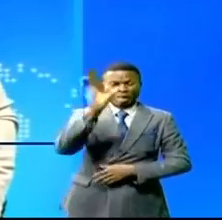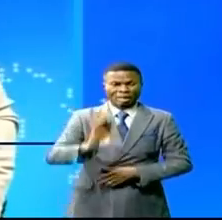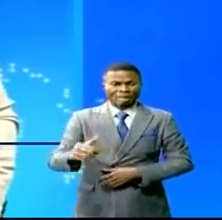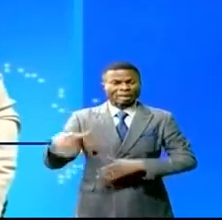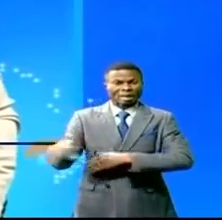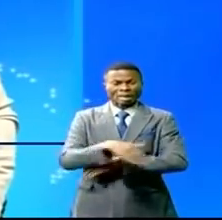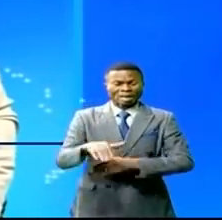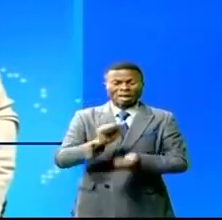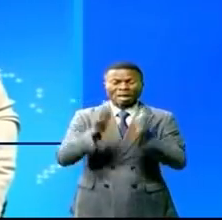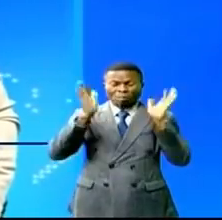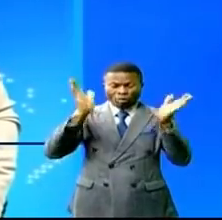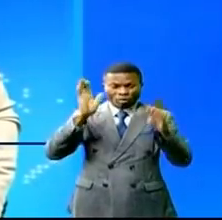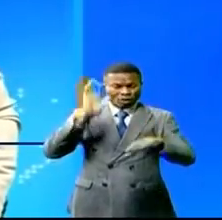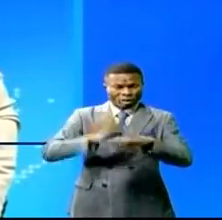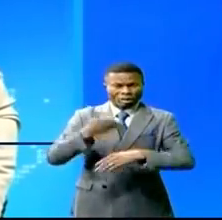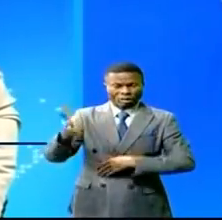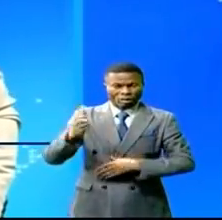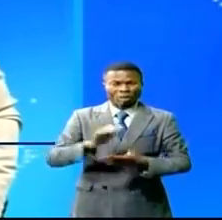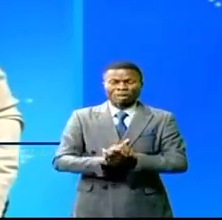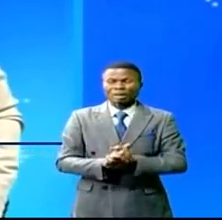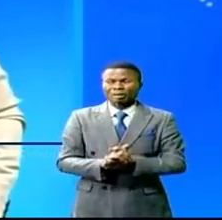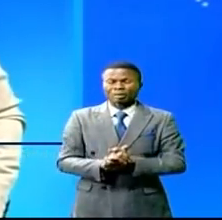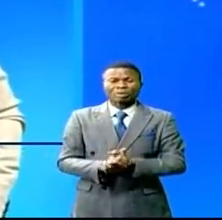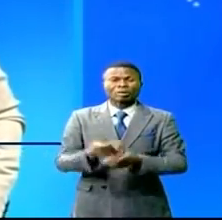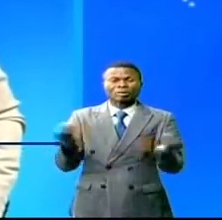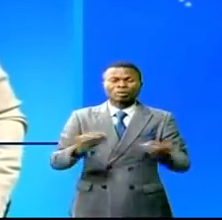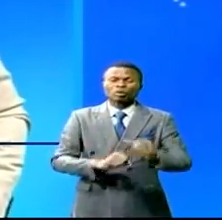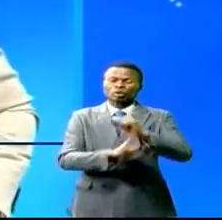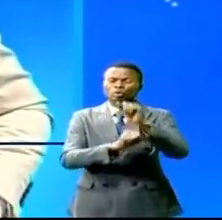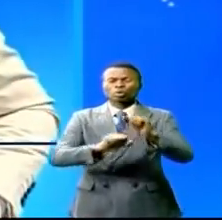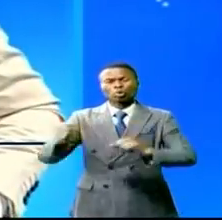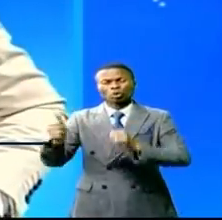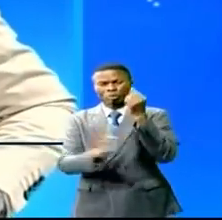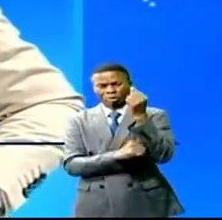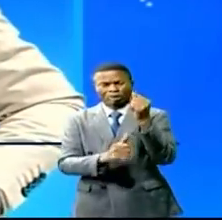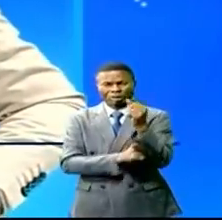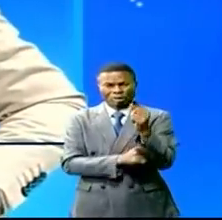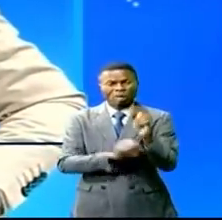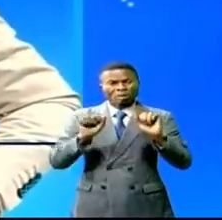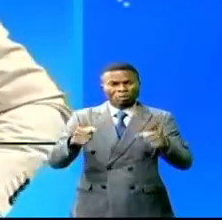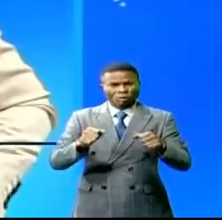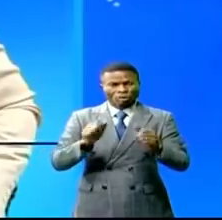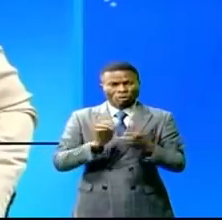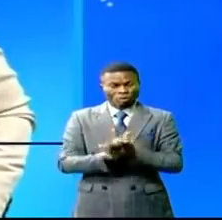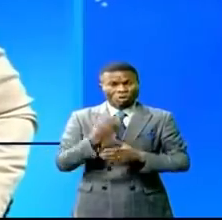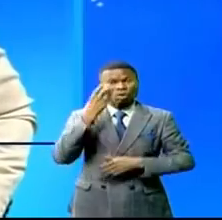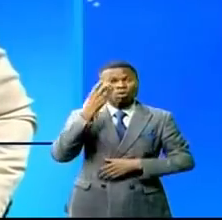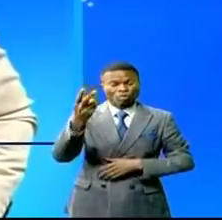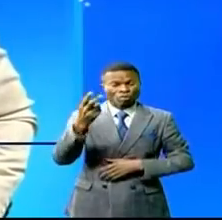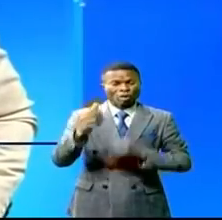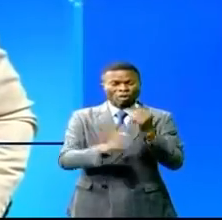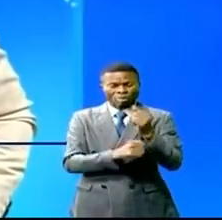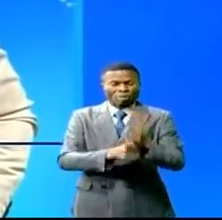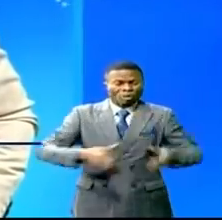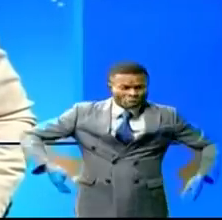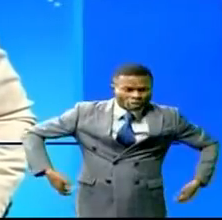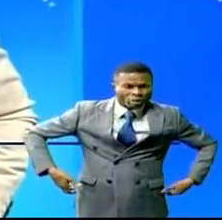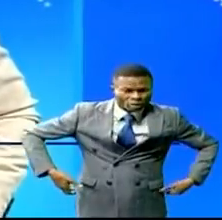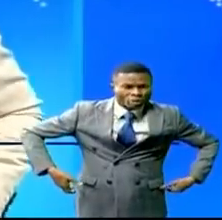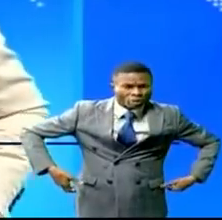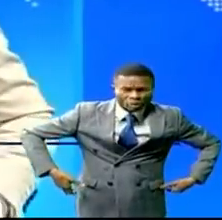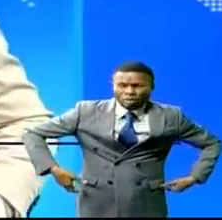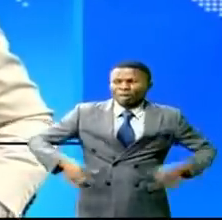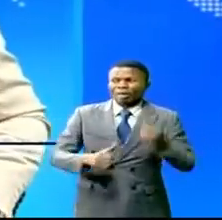désolant s'y déroulent devenu un gagne pain pour les autres où l'on peut percevoir des gens transporté sur le dos